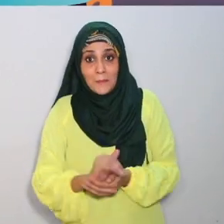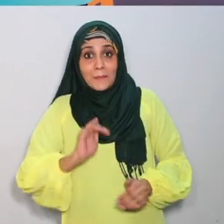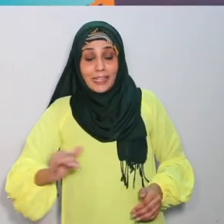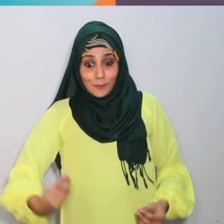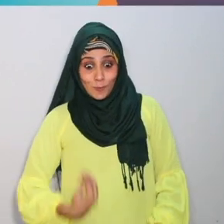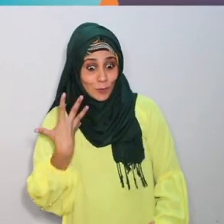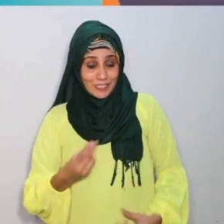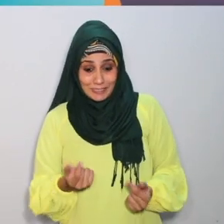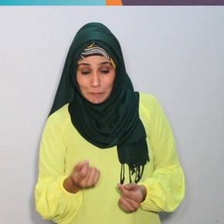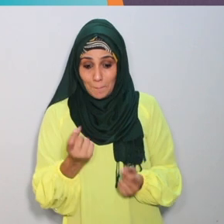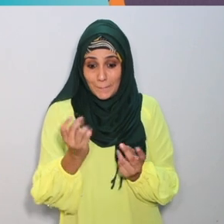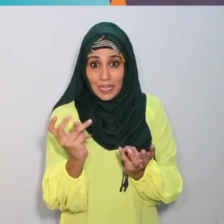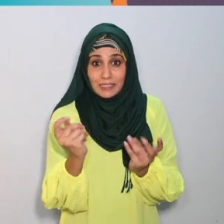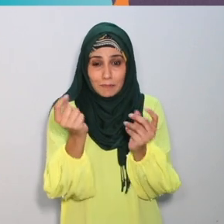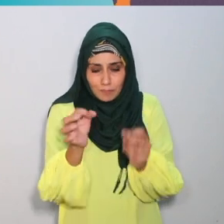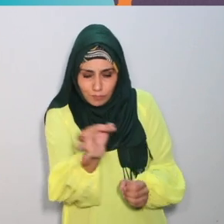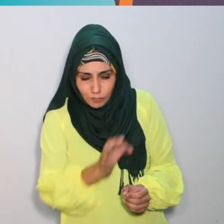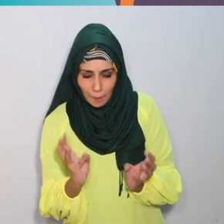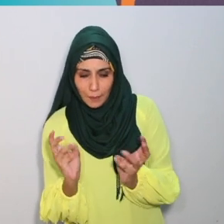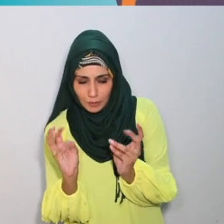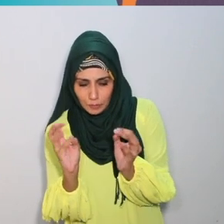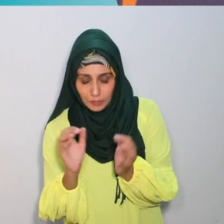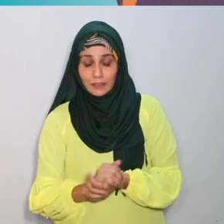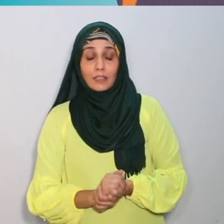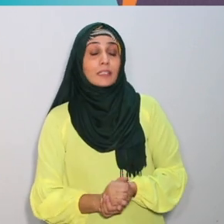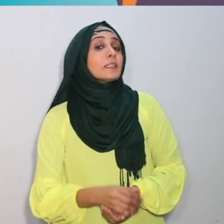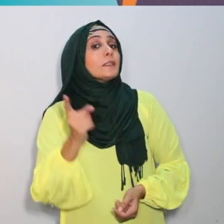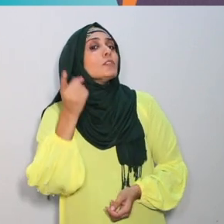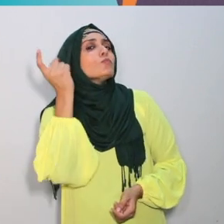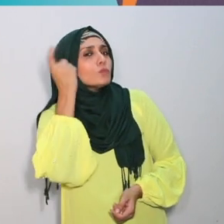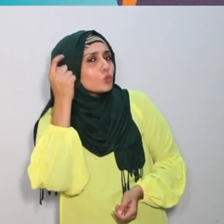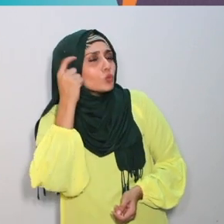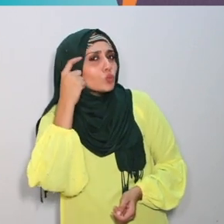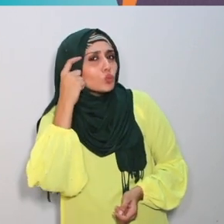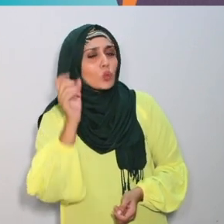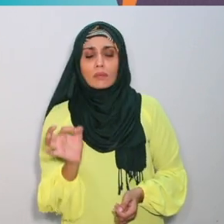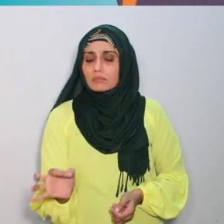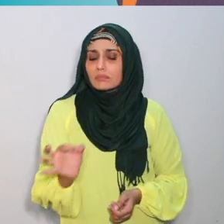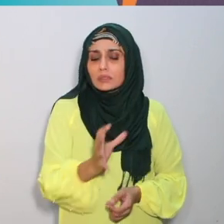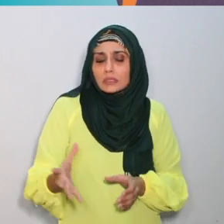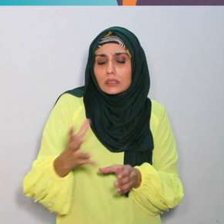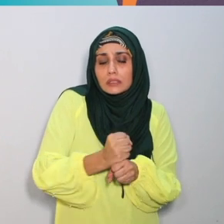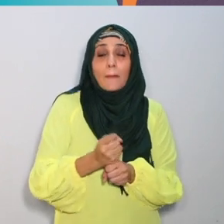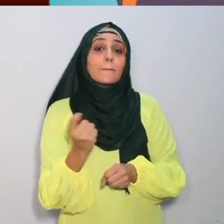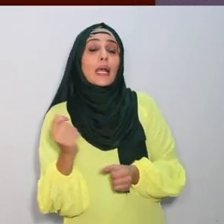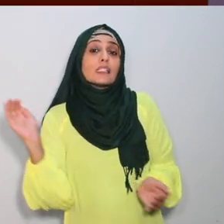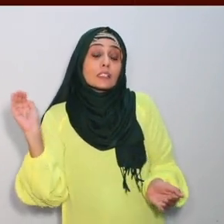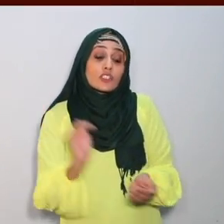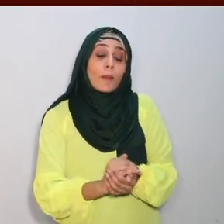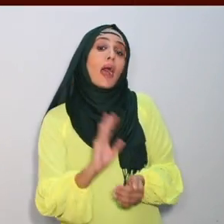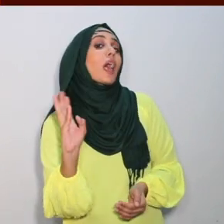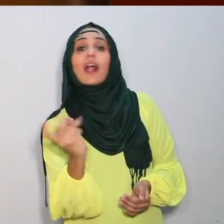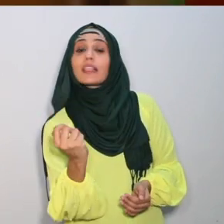ने बेकरारी से सिक्कों को गिनना शुरू किया। क्या आप बूझ सकते हैं कि इन छोटे छोटे सिक्कों के कितने पैसे बन चुके